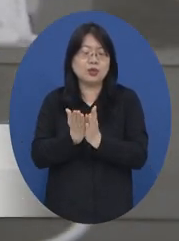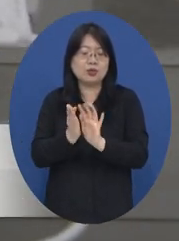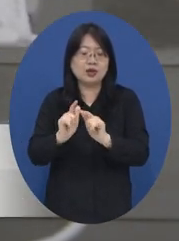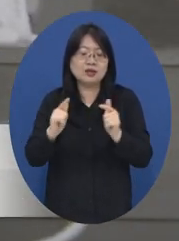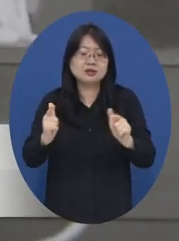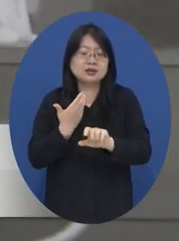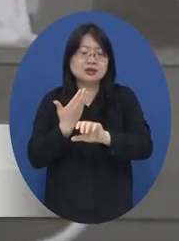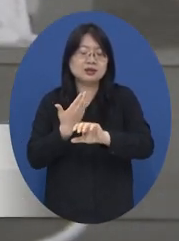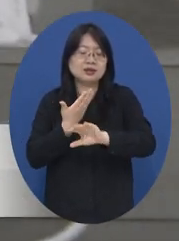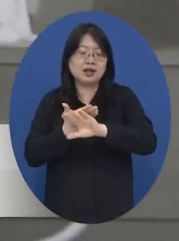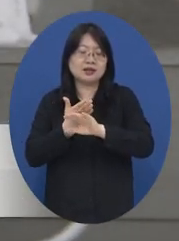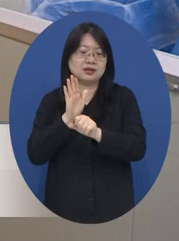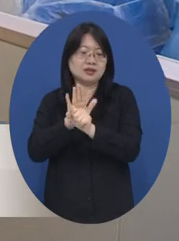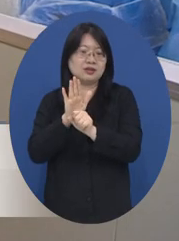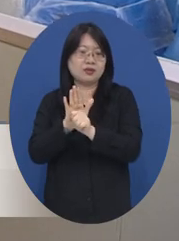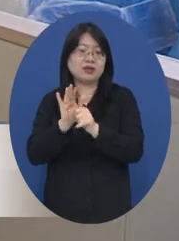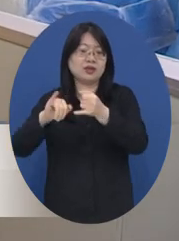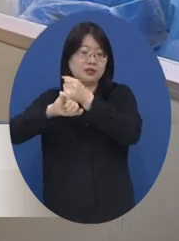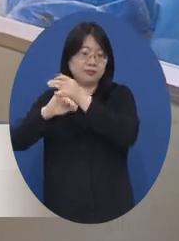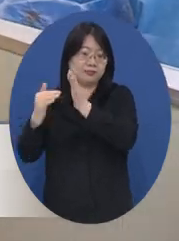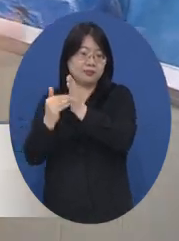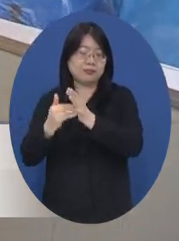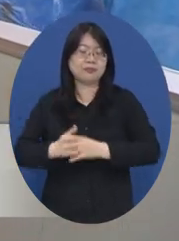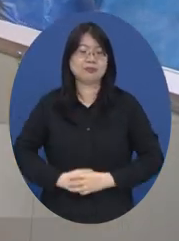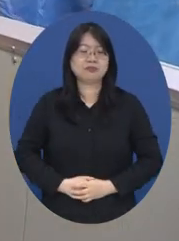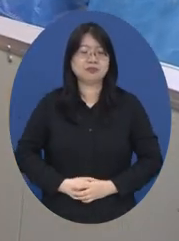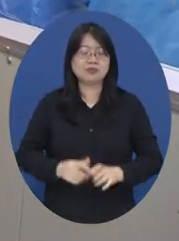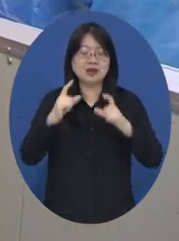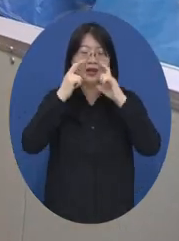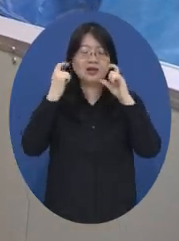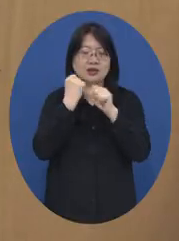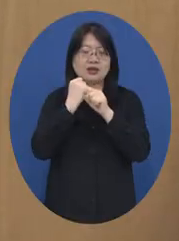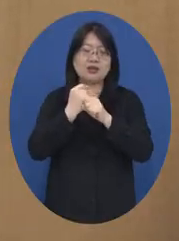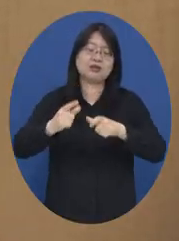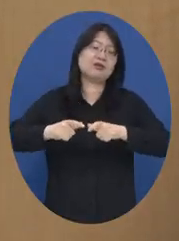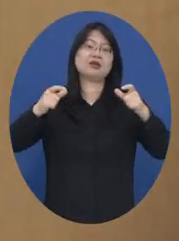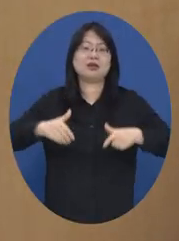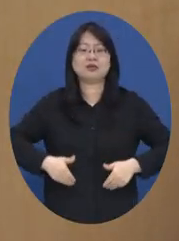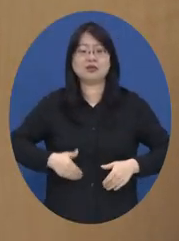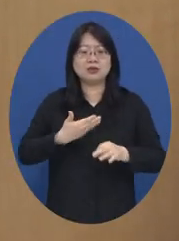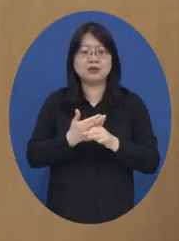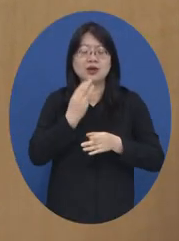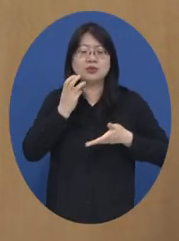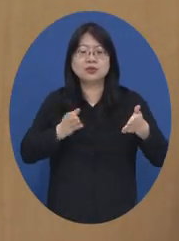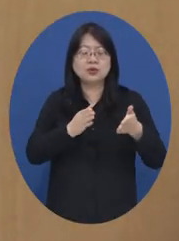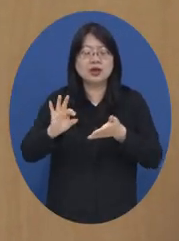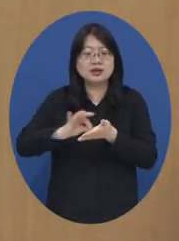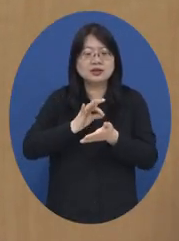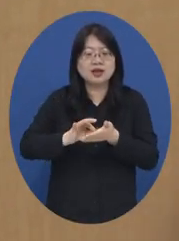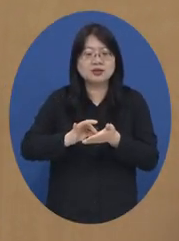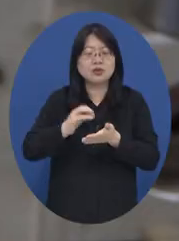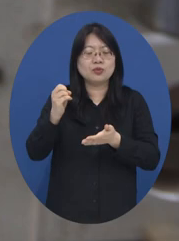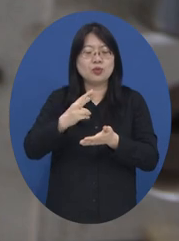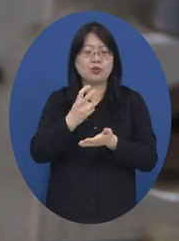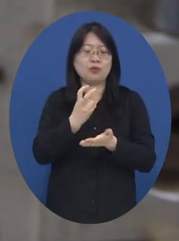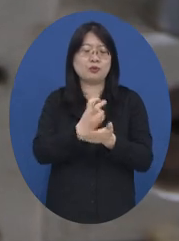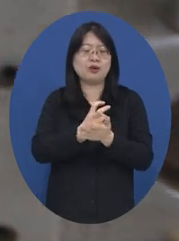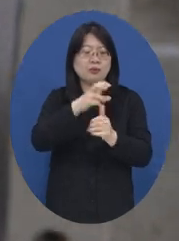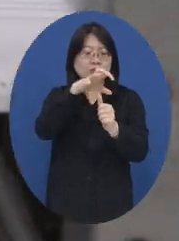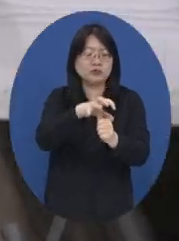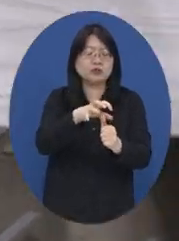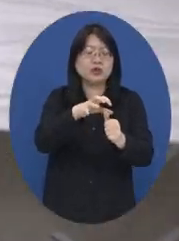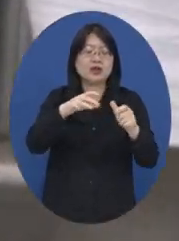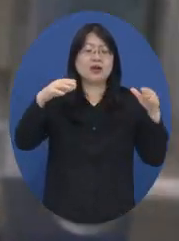통한 인력 수급 대책 등 다른 지원도 약속했습니다 이는 마스크 생산 확대에 필요하면 경기도가